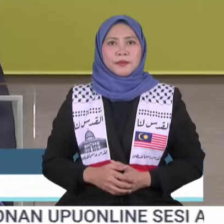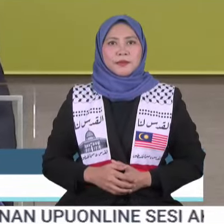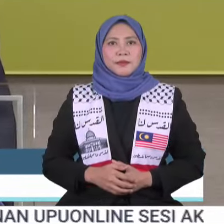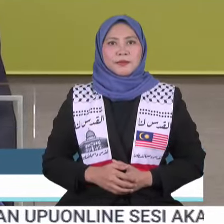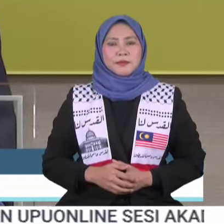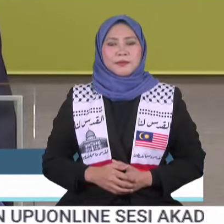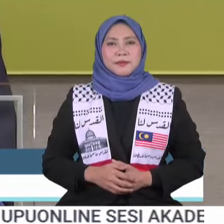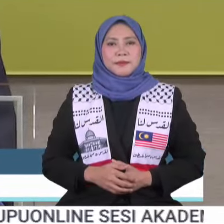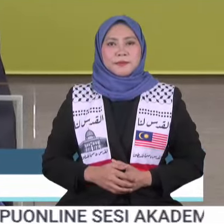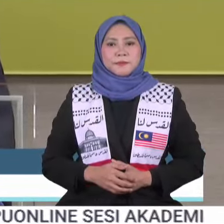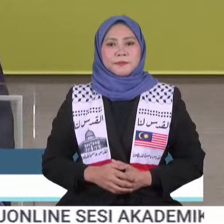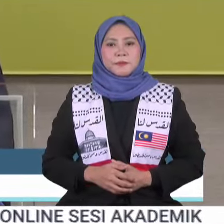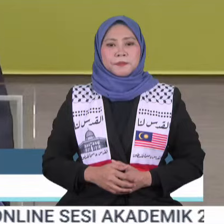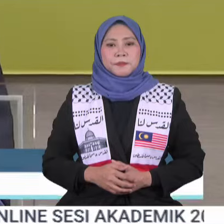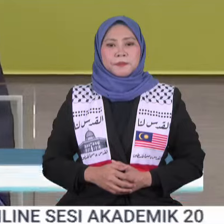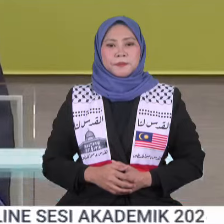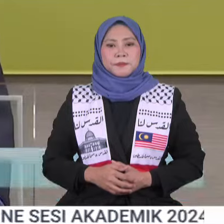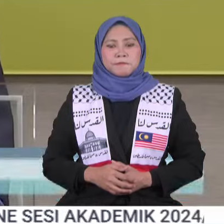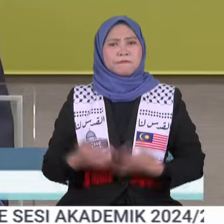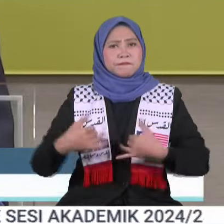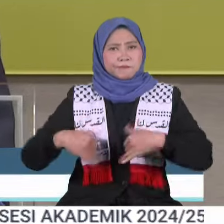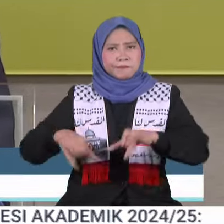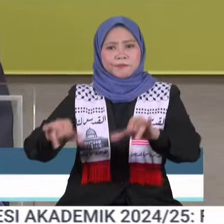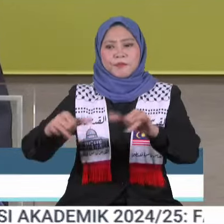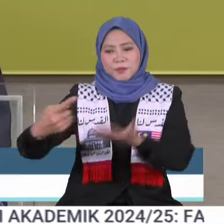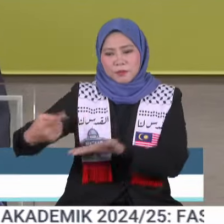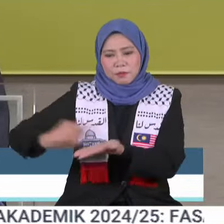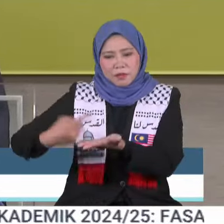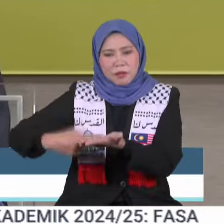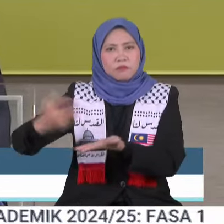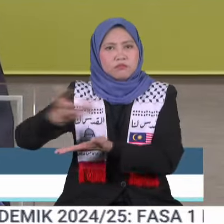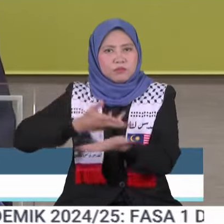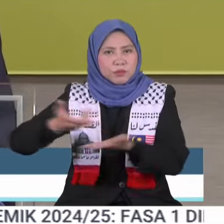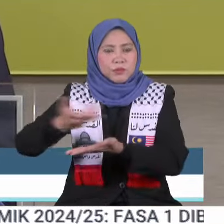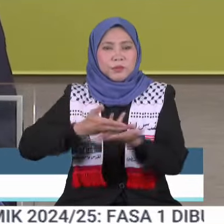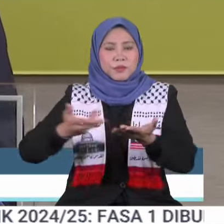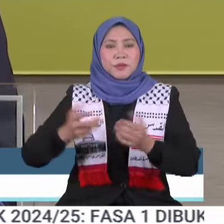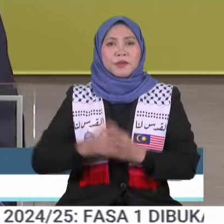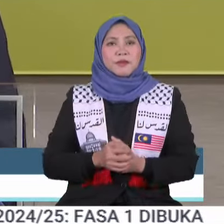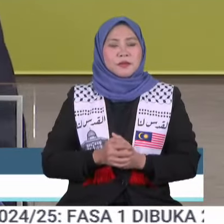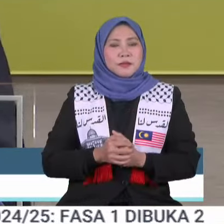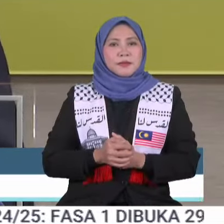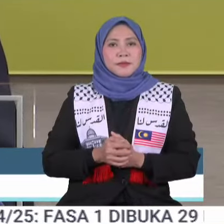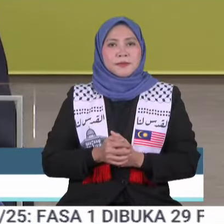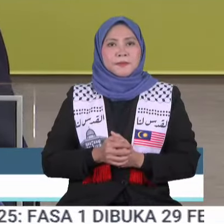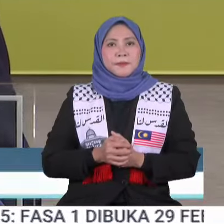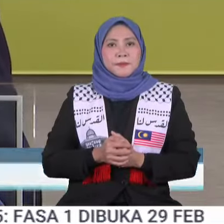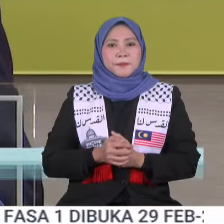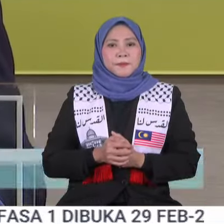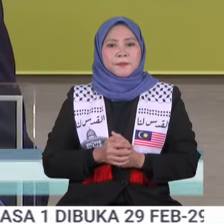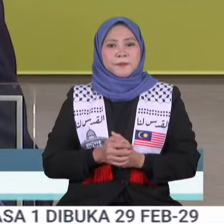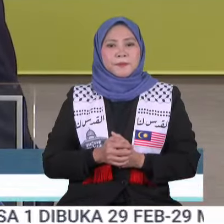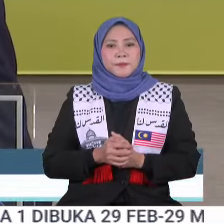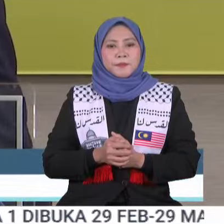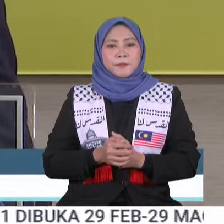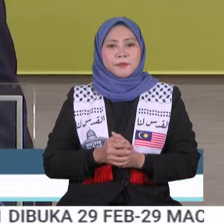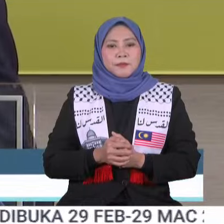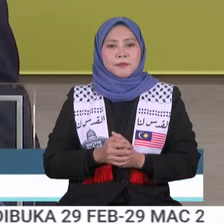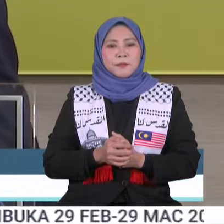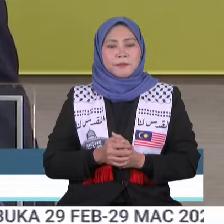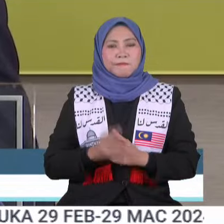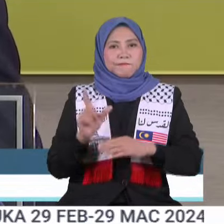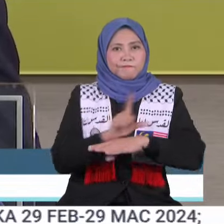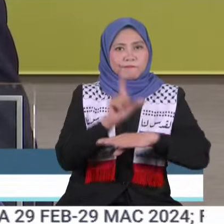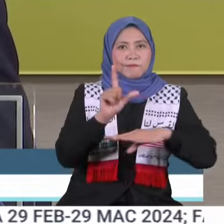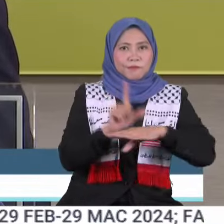3.0 kita sedang masih berunding There are two component of the